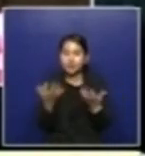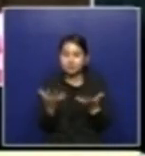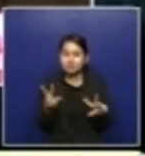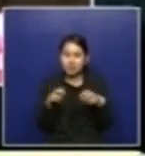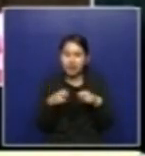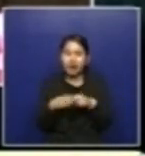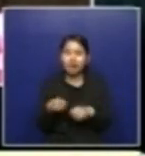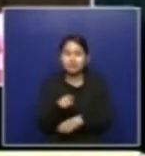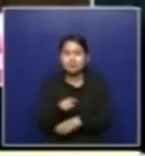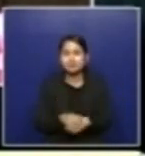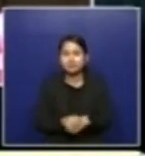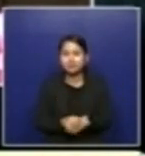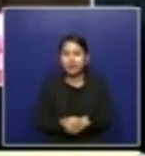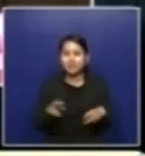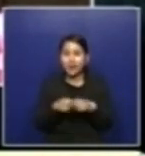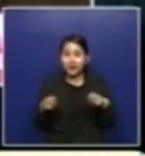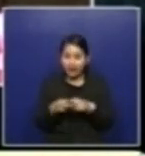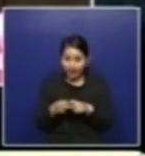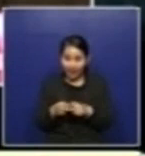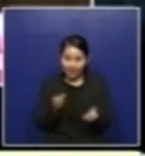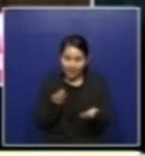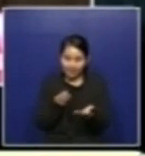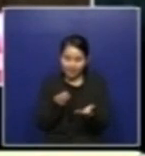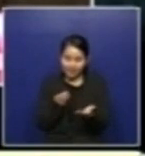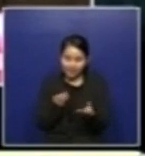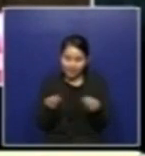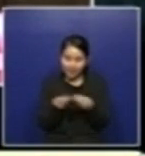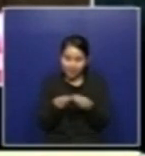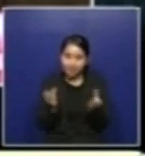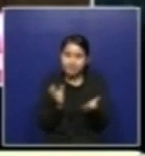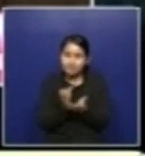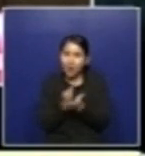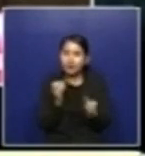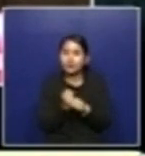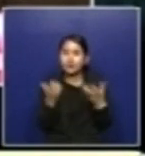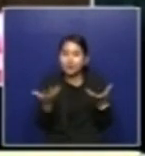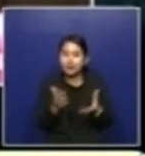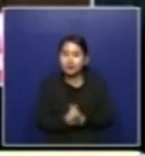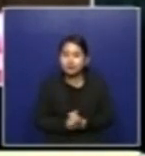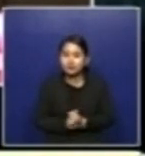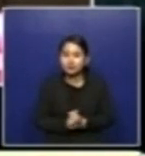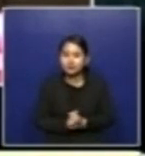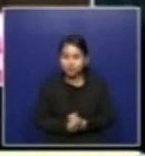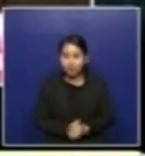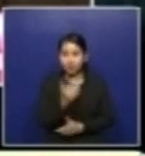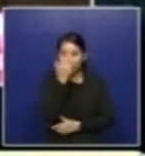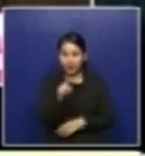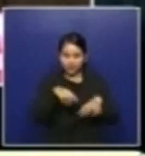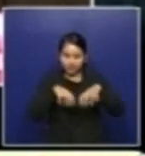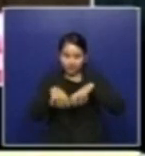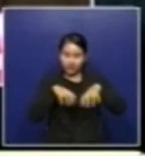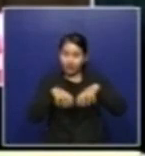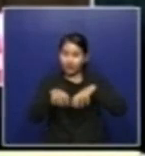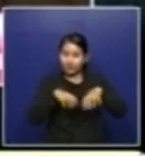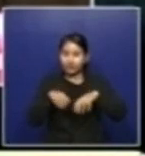าบอลพระรามสามนี้ยังไงเพราะว่ากรณีนี้เนี่ยนะครับมันจะได้จัดการเกี่ยว